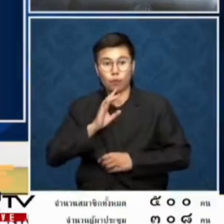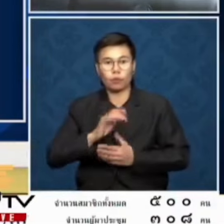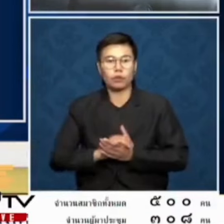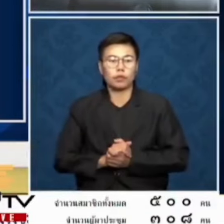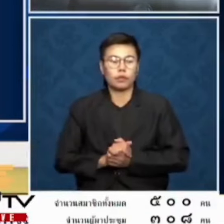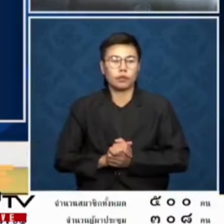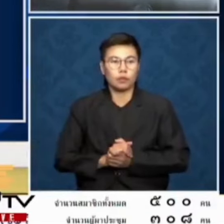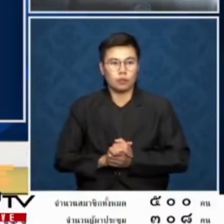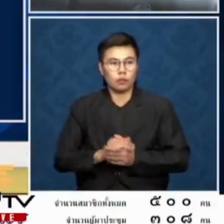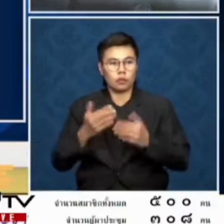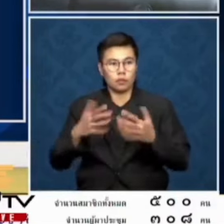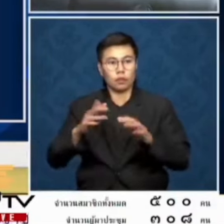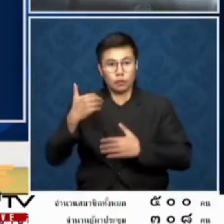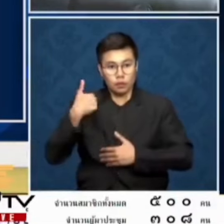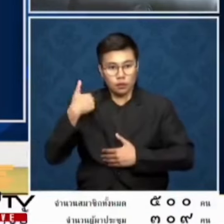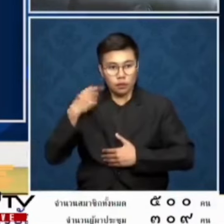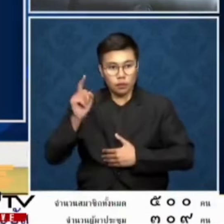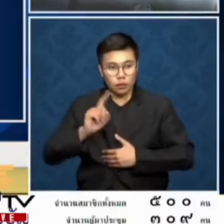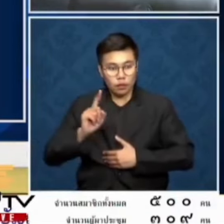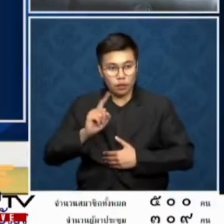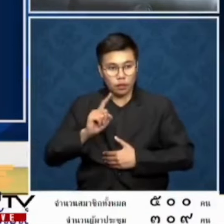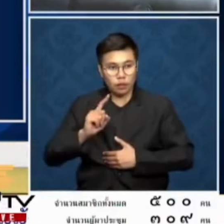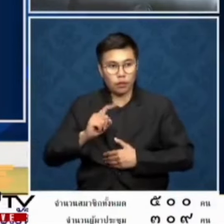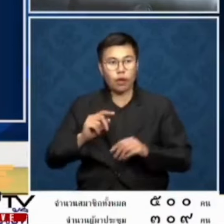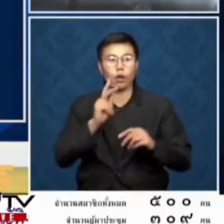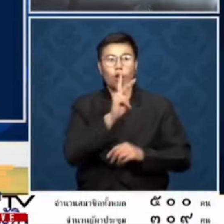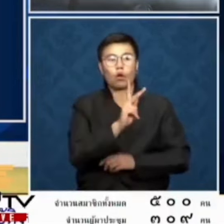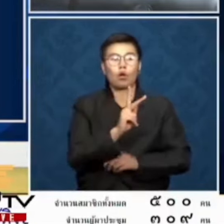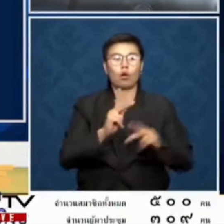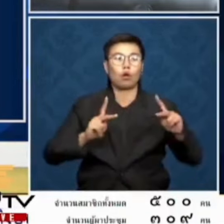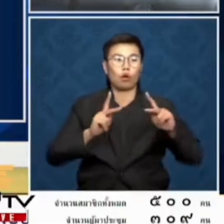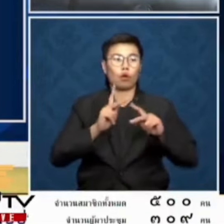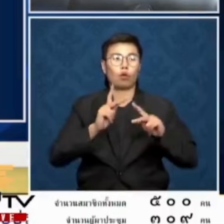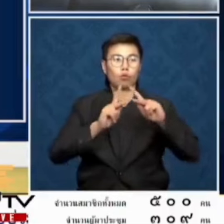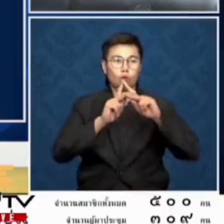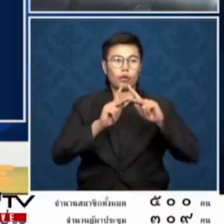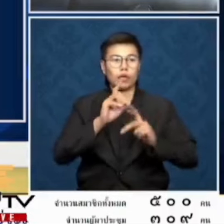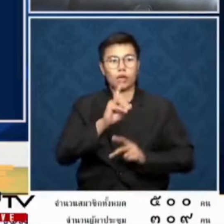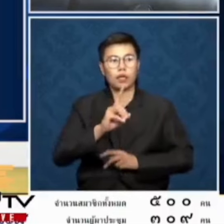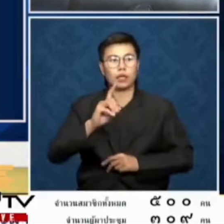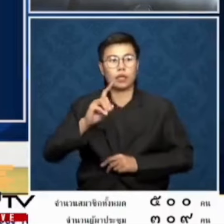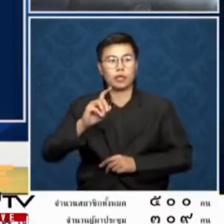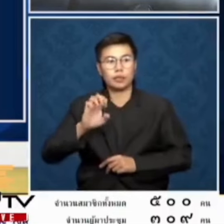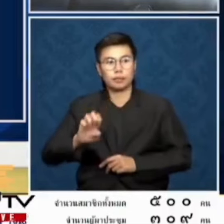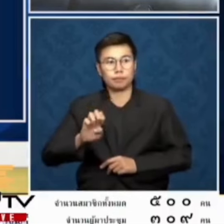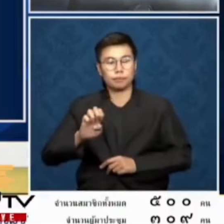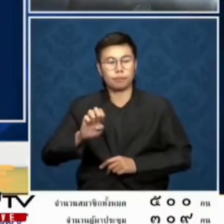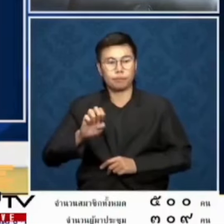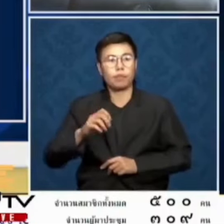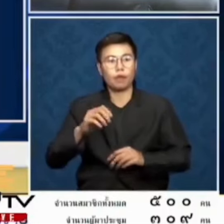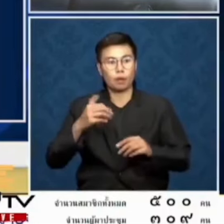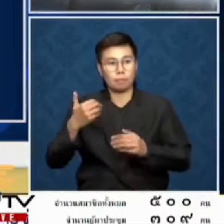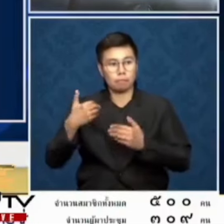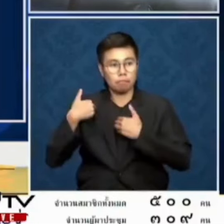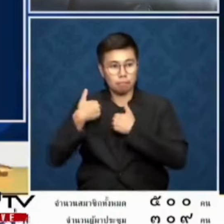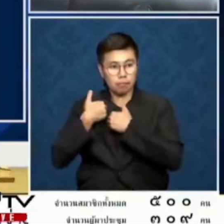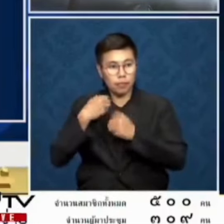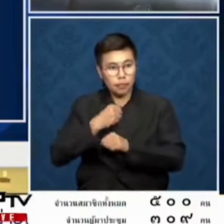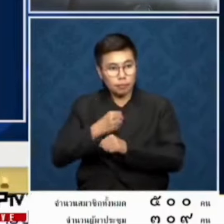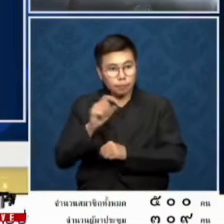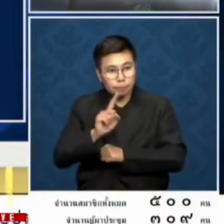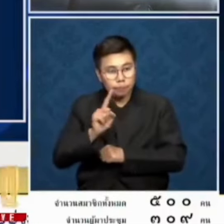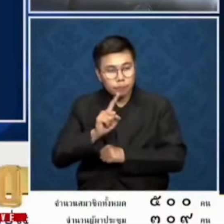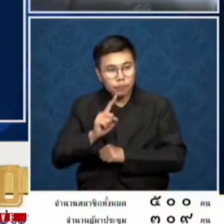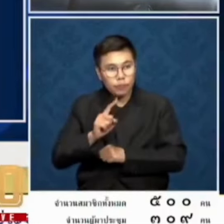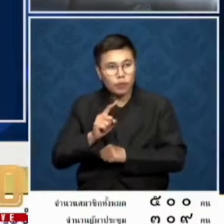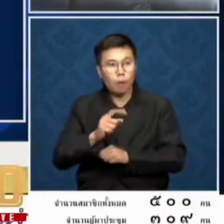นอกจากนั้นนะคะในภารกิจของกระทรวงดีอีนะคะก็ยังมีภารกิจเกี่ยวกับเรื่องของการจัดตั้งศูนย์ปฏิบัติการต่อต้